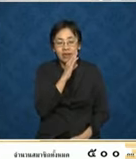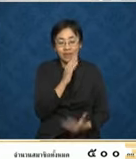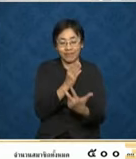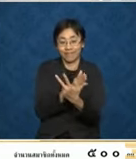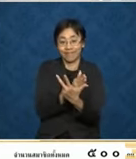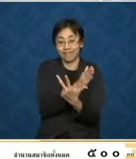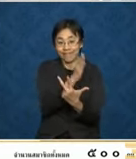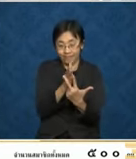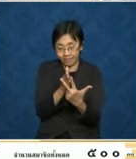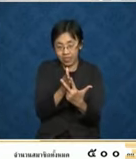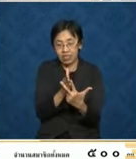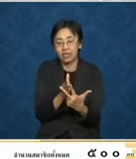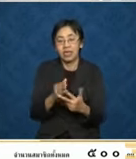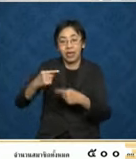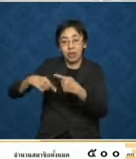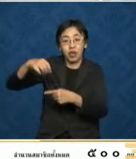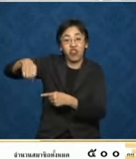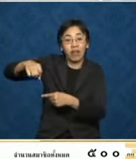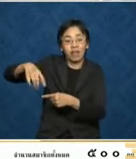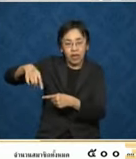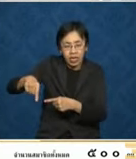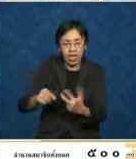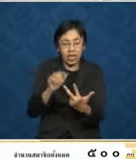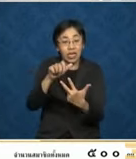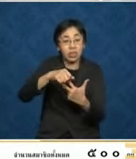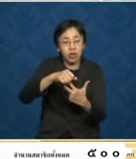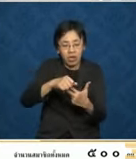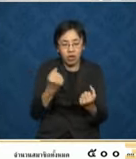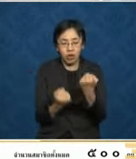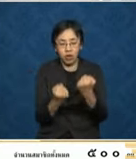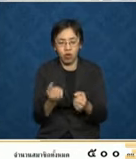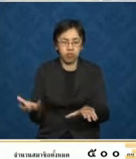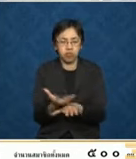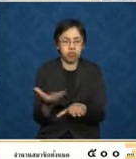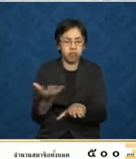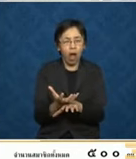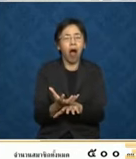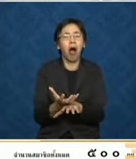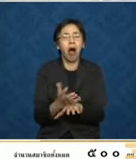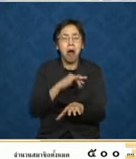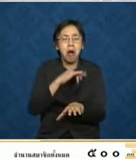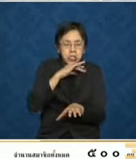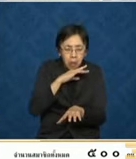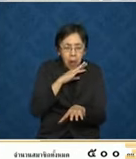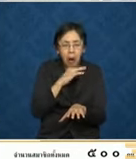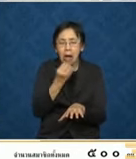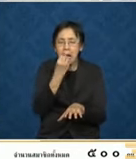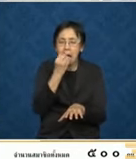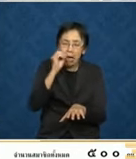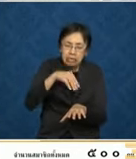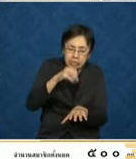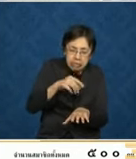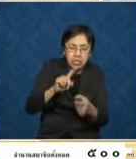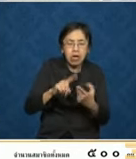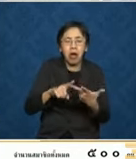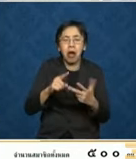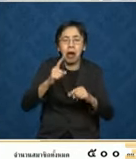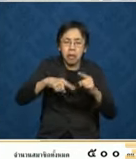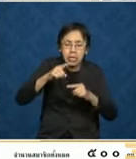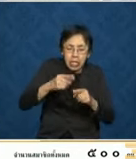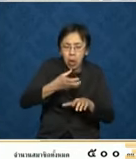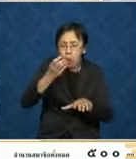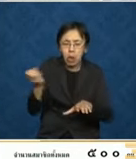างนะครับจะเข้าโรงไฟฟ้าไอ้กลางทางเนี่ยคือรถขนขยะมันก็ไปรวมกันอยู่ในรถขนขยะพอถึงเวลามาดั๊มลงมาไอ้ขยะที่คั